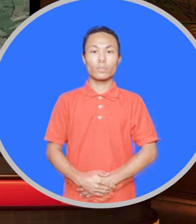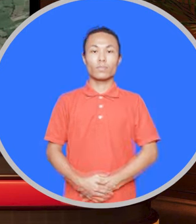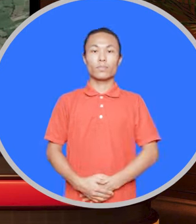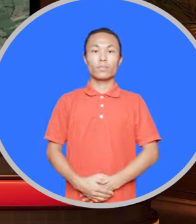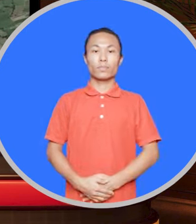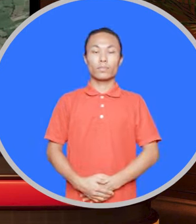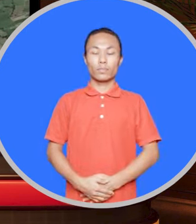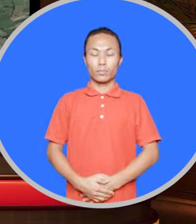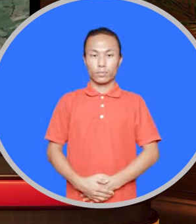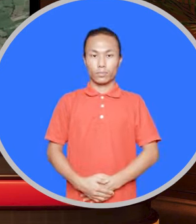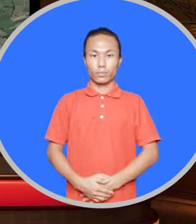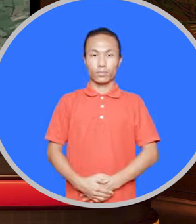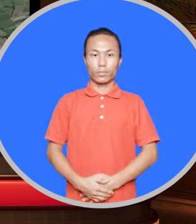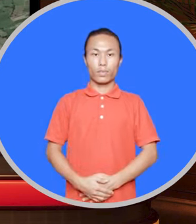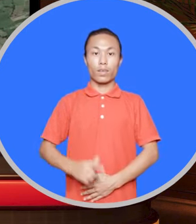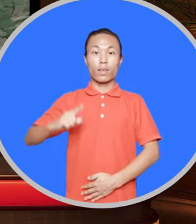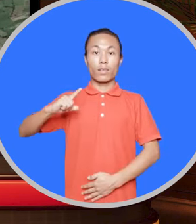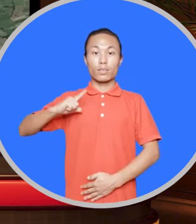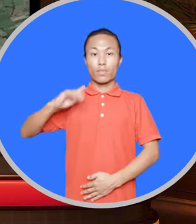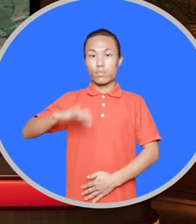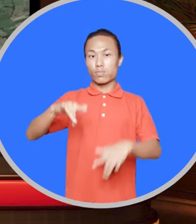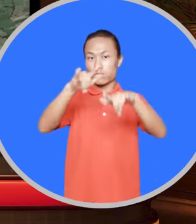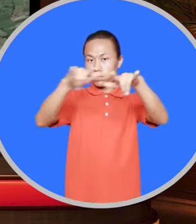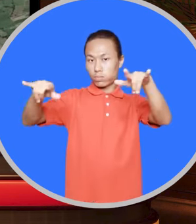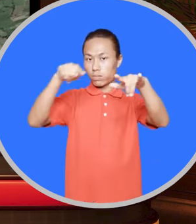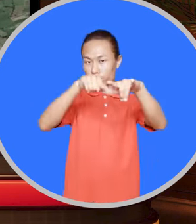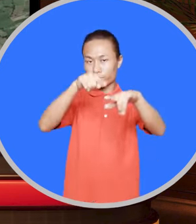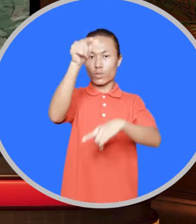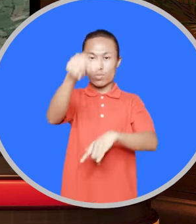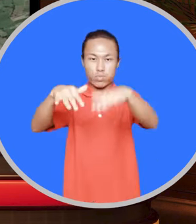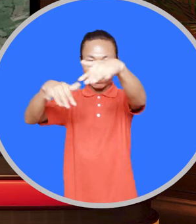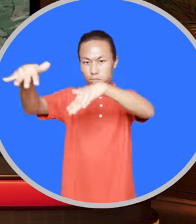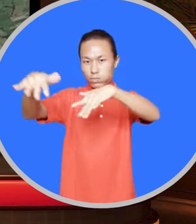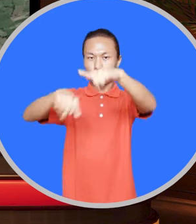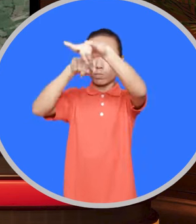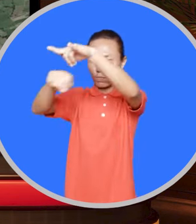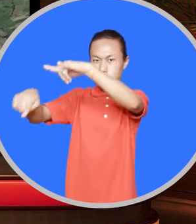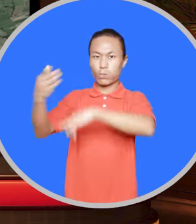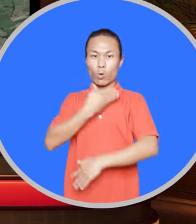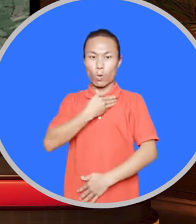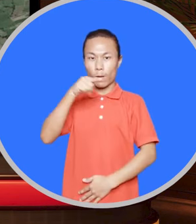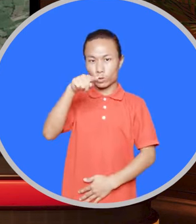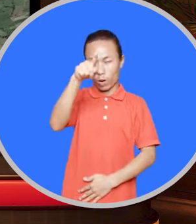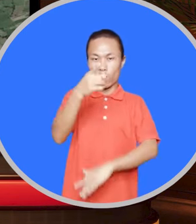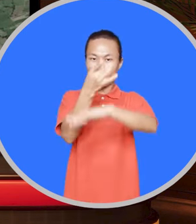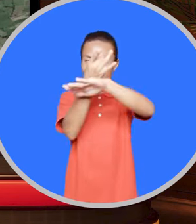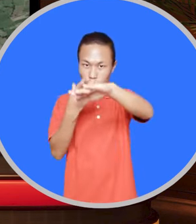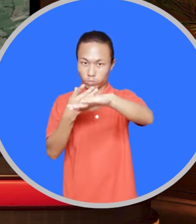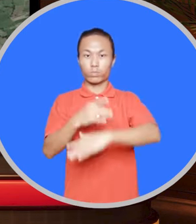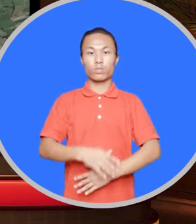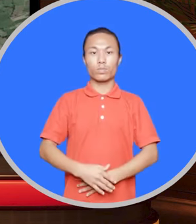ပါတယ်။တိုက်လေရင်အာကိုပြီးအပြစ်မဲ့ပြည်သူများပါမကြမ်းအပေါ်စည်းကနေအနိုင်ကျင့်ပုံကျဲတိုက်ခိုက်တပ်ဖြတ်နေတဲ့